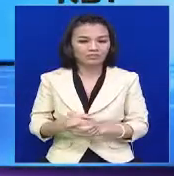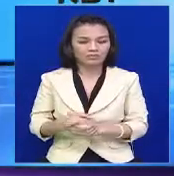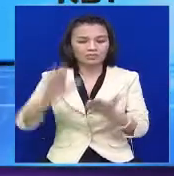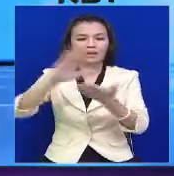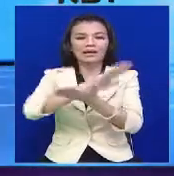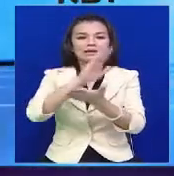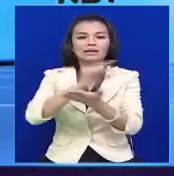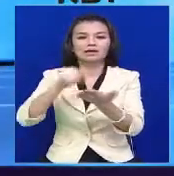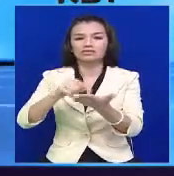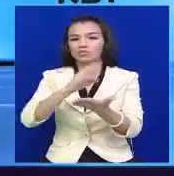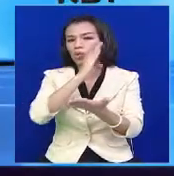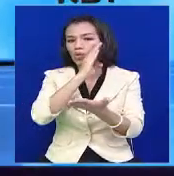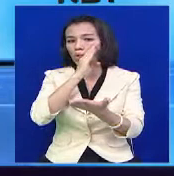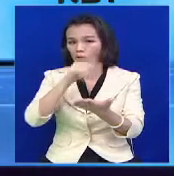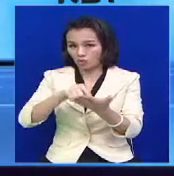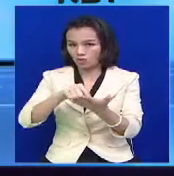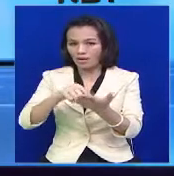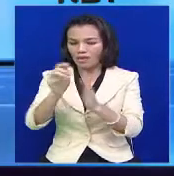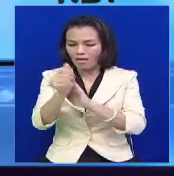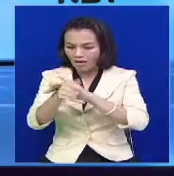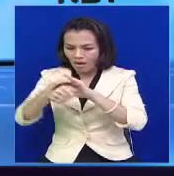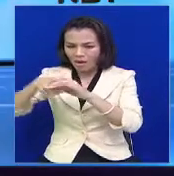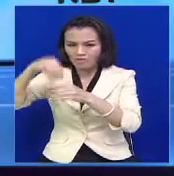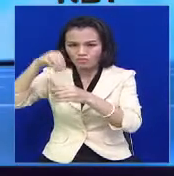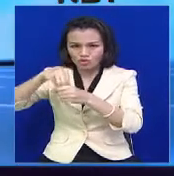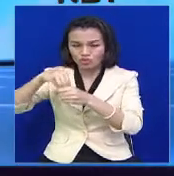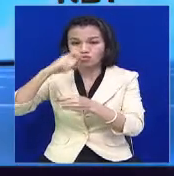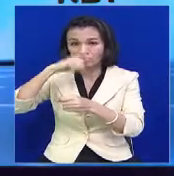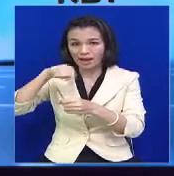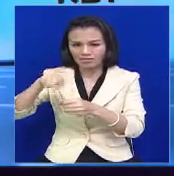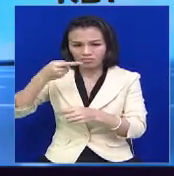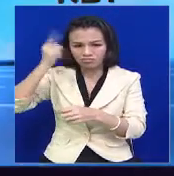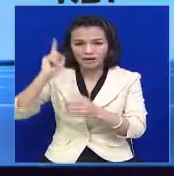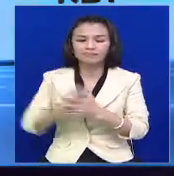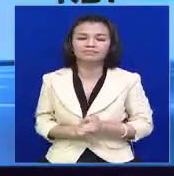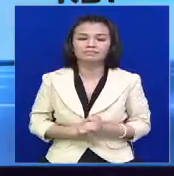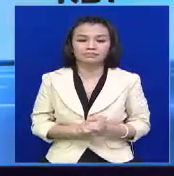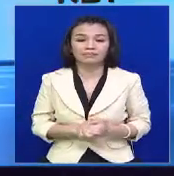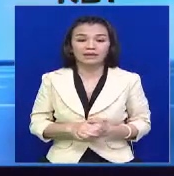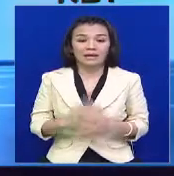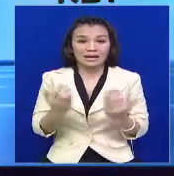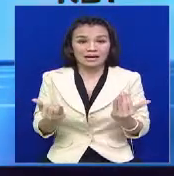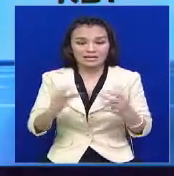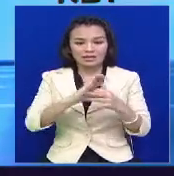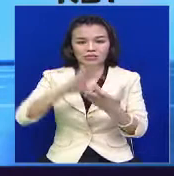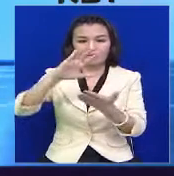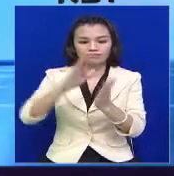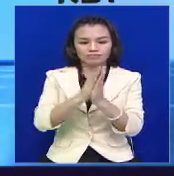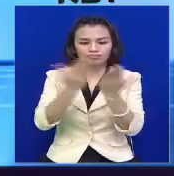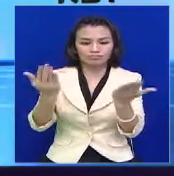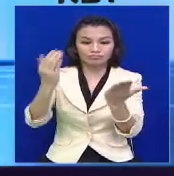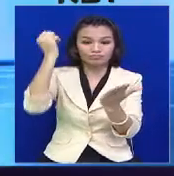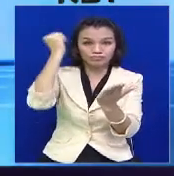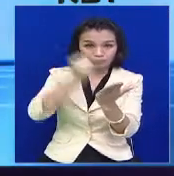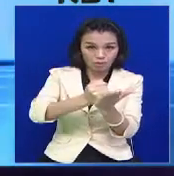เอกสารรวมไปถึงมีการหลบมาซ่อนตัวในประเทศไทยนะครับโดยคดีดังกล่าวทั้งเรื่องของหนังสือเดินทางแล้วก็มีการ